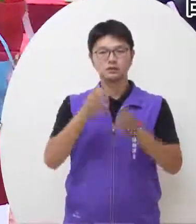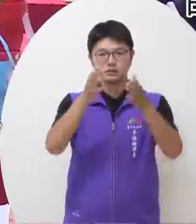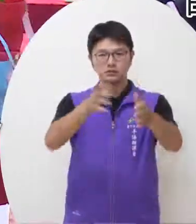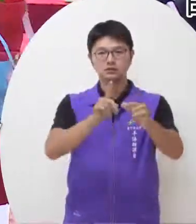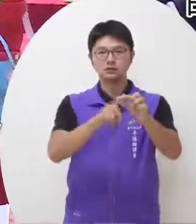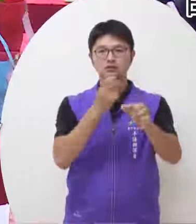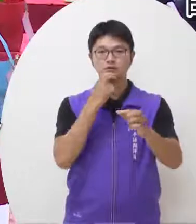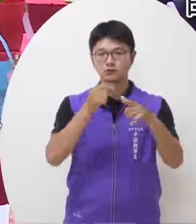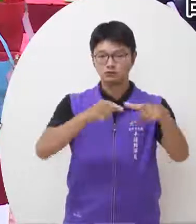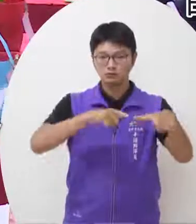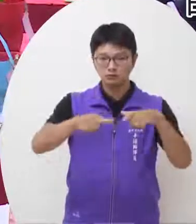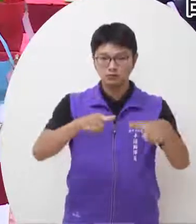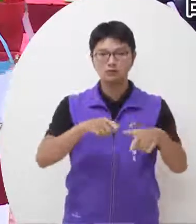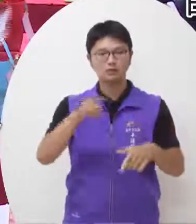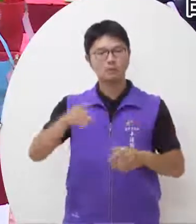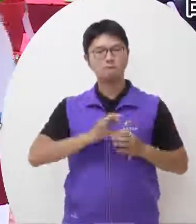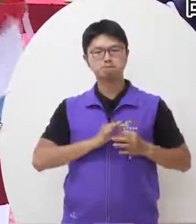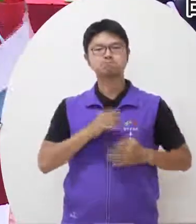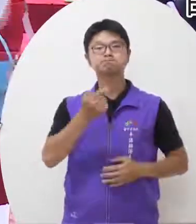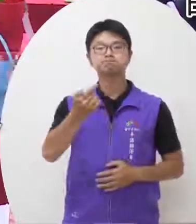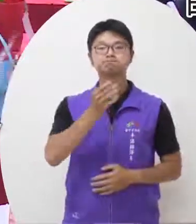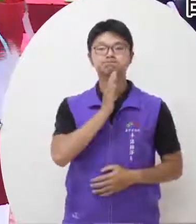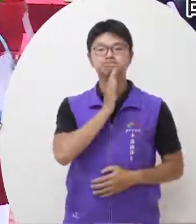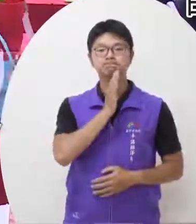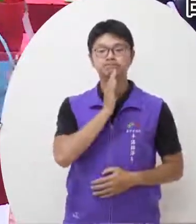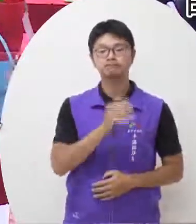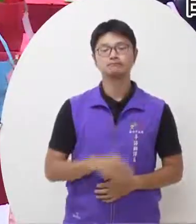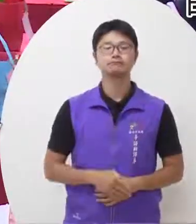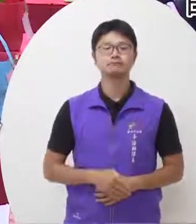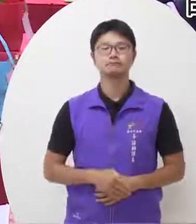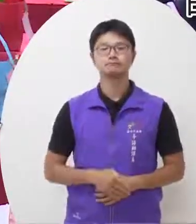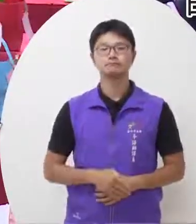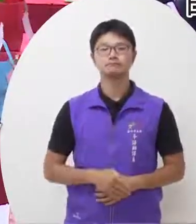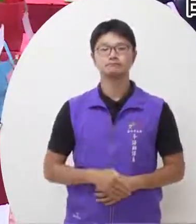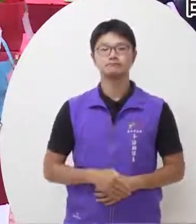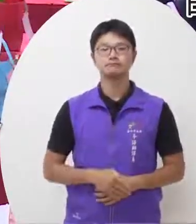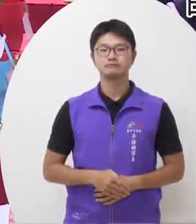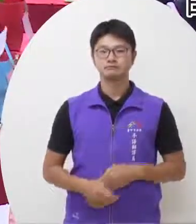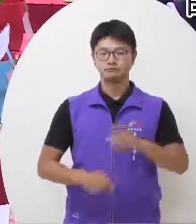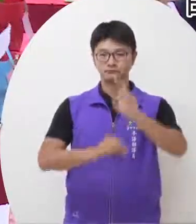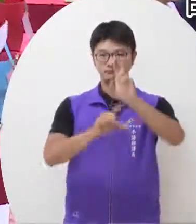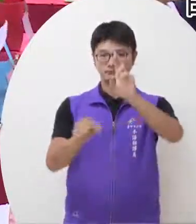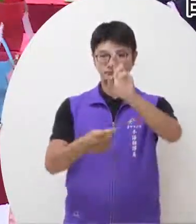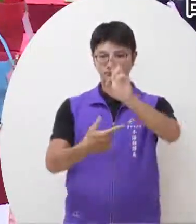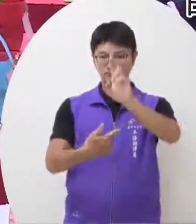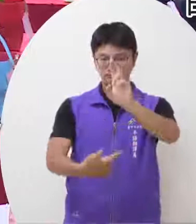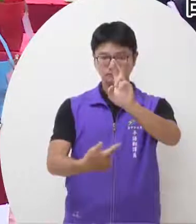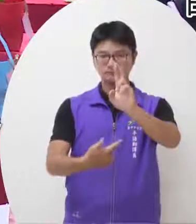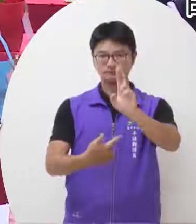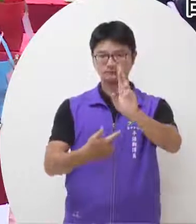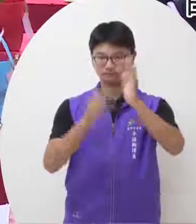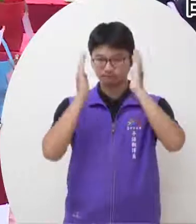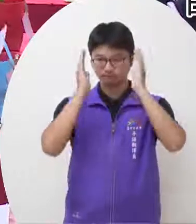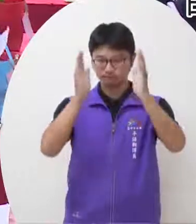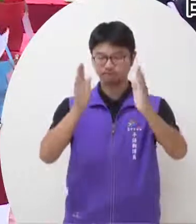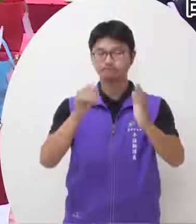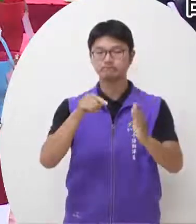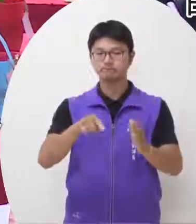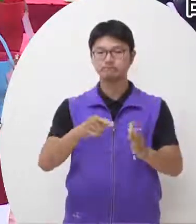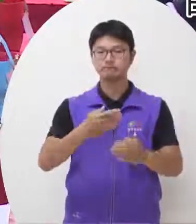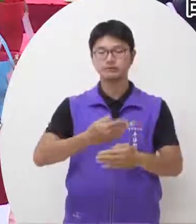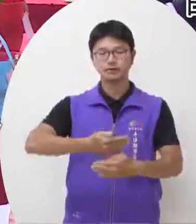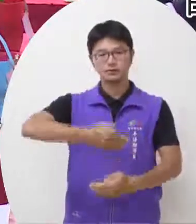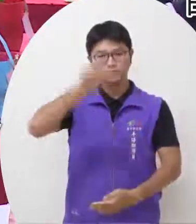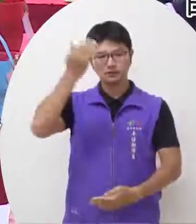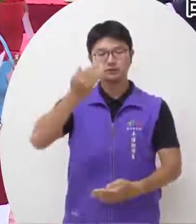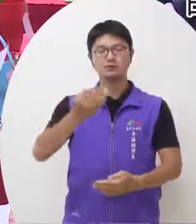园这样的关心。那我们在12月6号会正式的举行开园的一